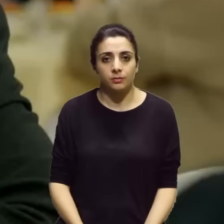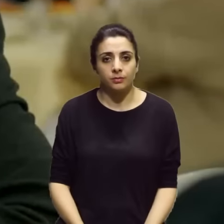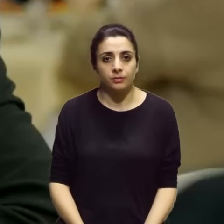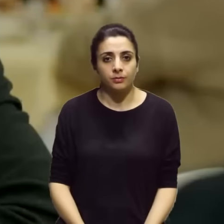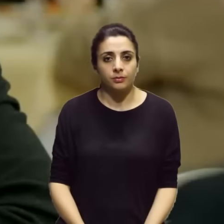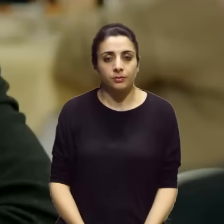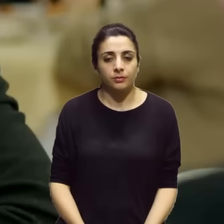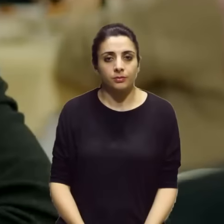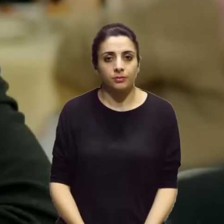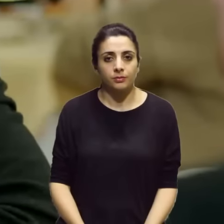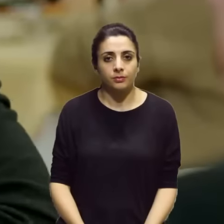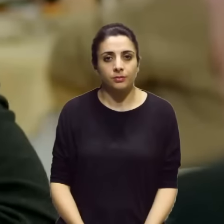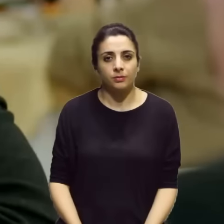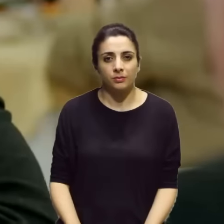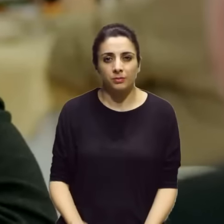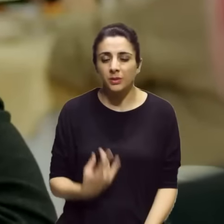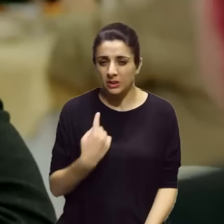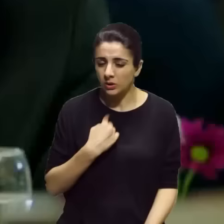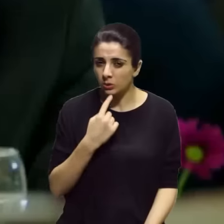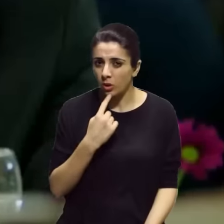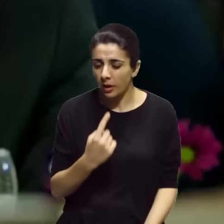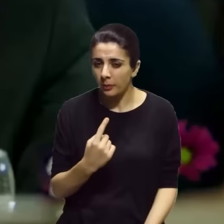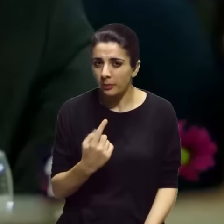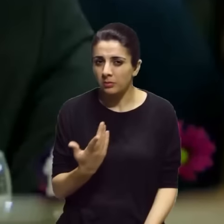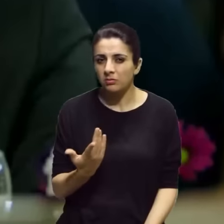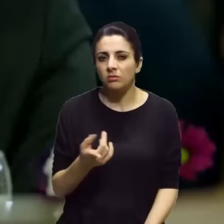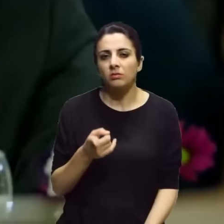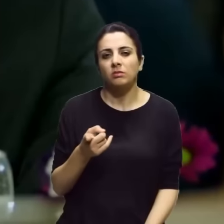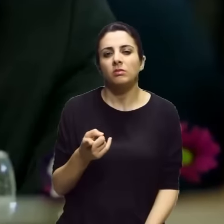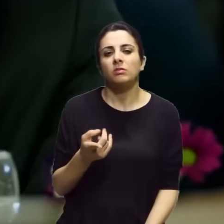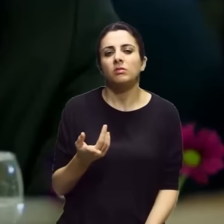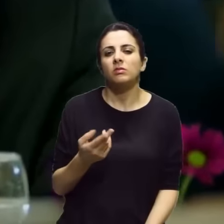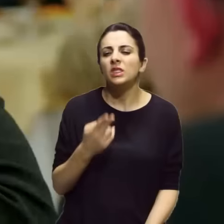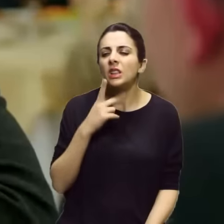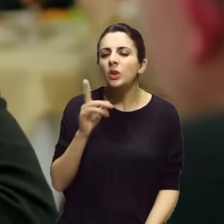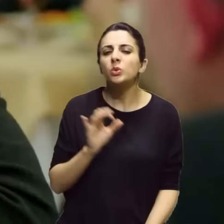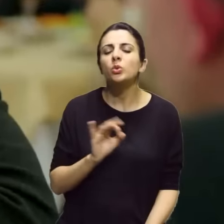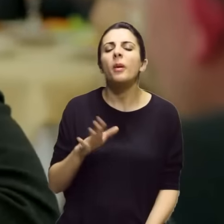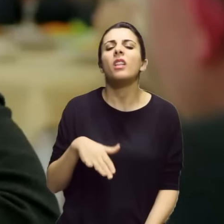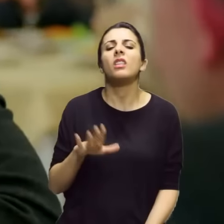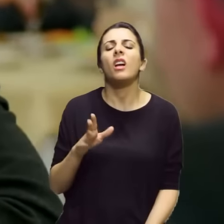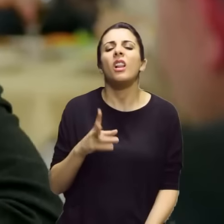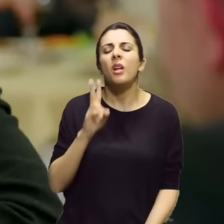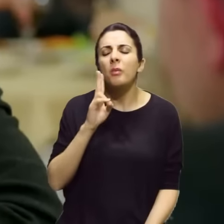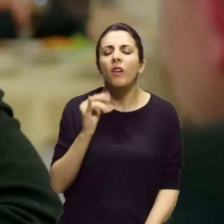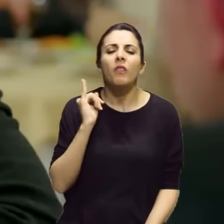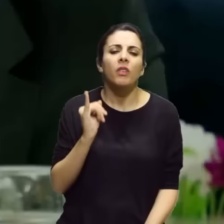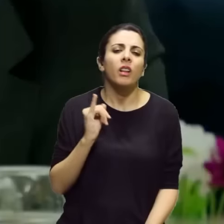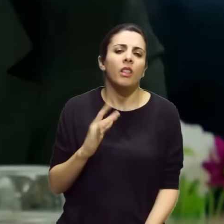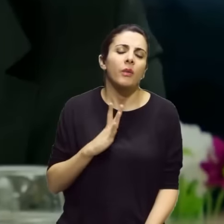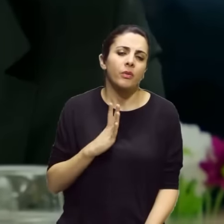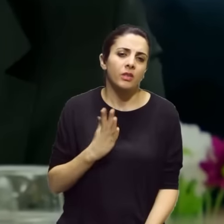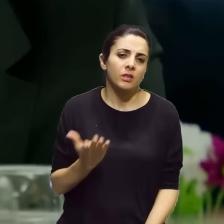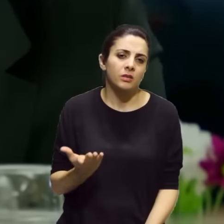Ya. Ben sana bir şey söyleyeyim mi? Zaten buraya çok matah bir kız değil. Ya nereden baksan dökülüyor ya.